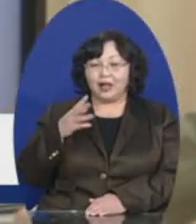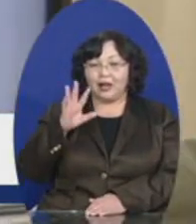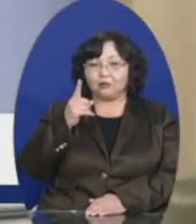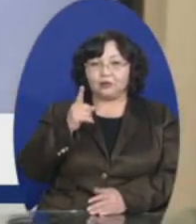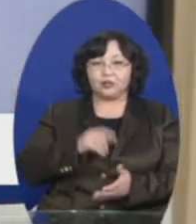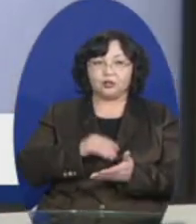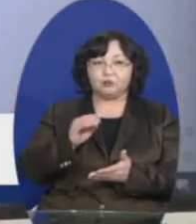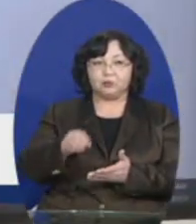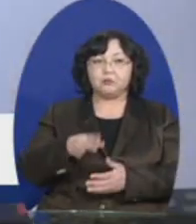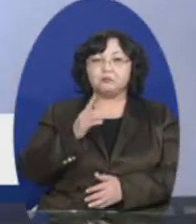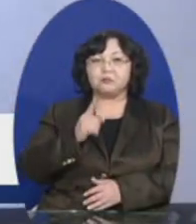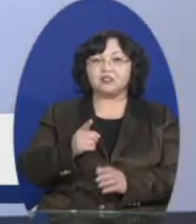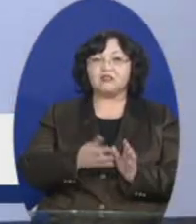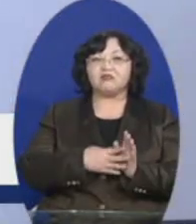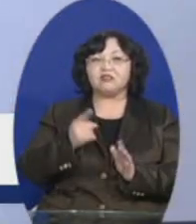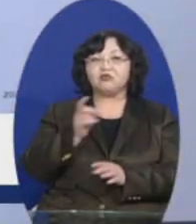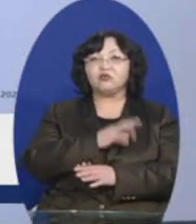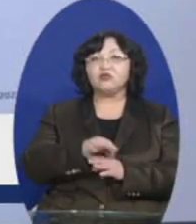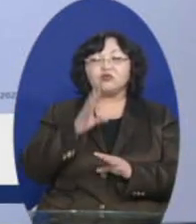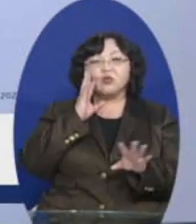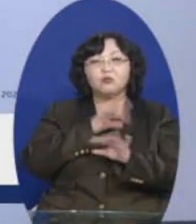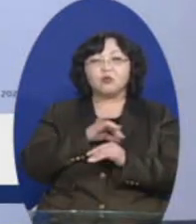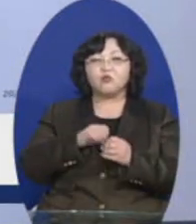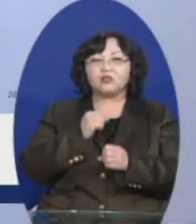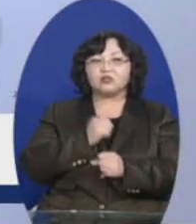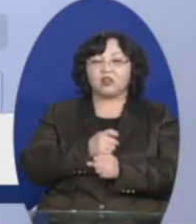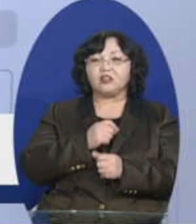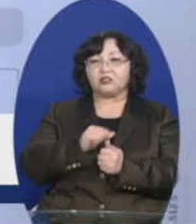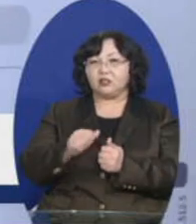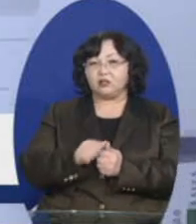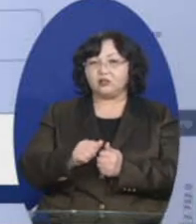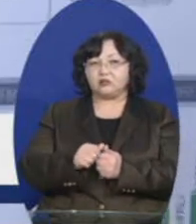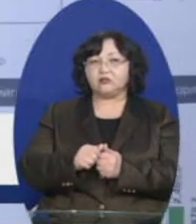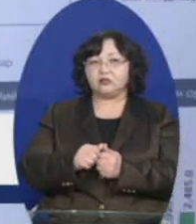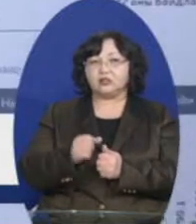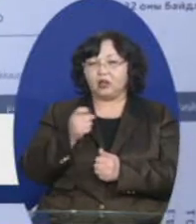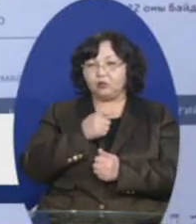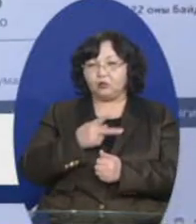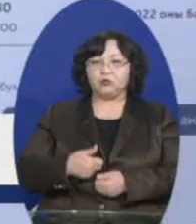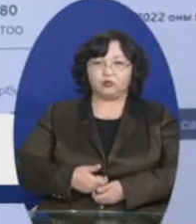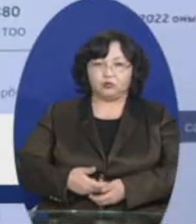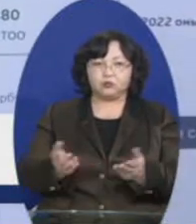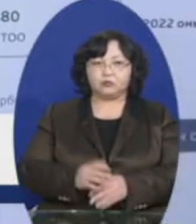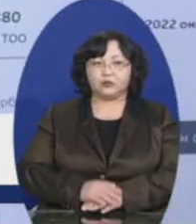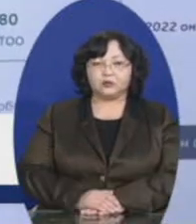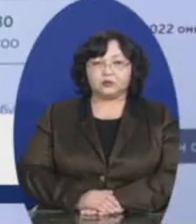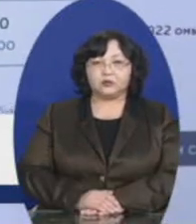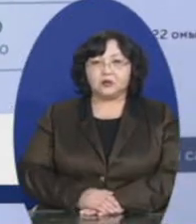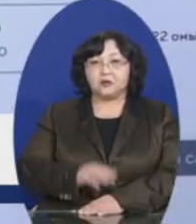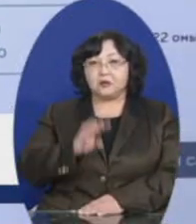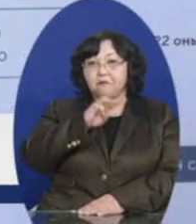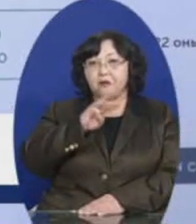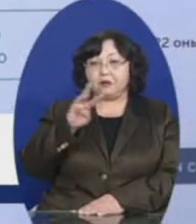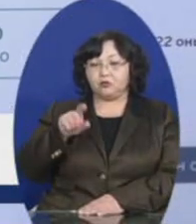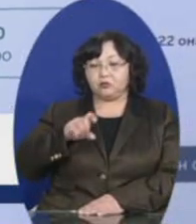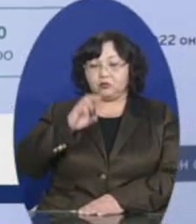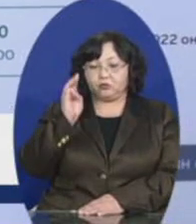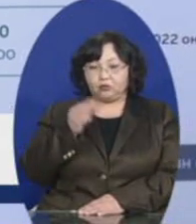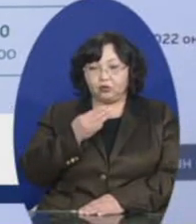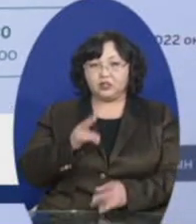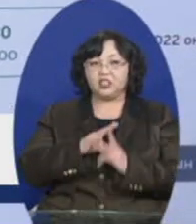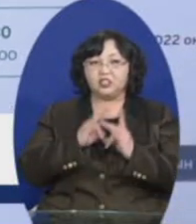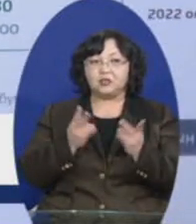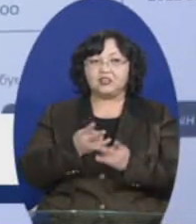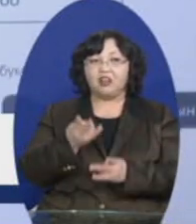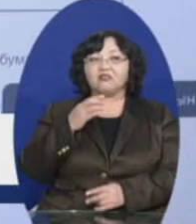нь 1091 төсөл арга хэмжээнд зориулсан санхүүжилт олгосон байгааг шилэн гүвцэг эмэнд мэдээлсэн байна. Мөн нийгмийн даатгалын санд хоригдлогдож